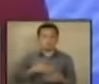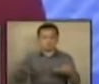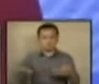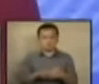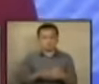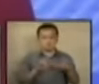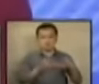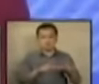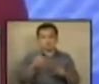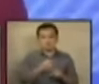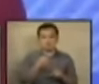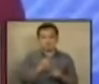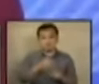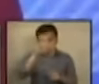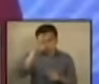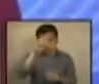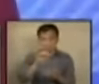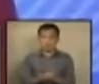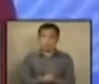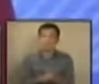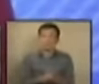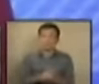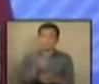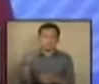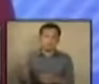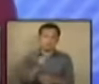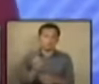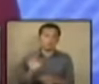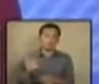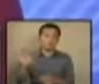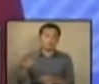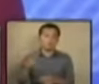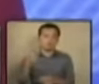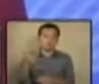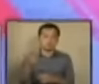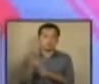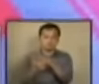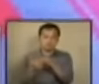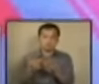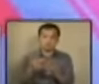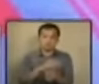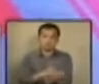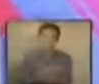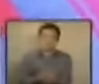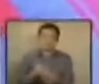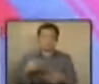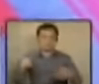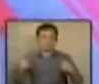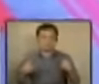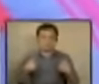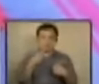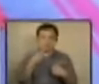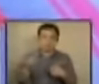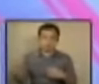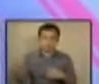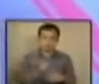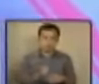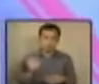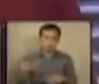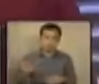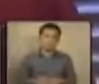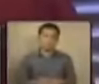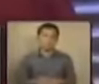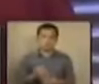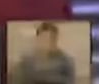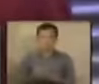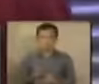kanyang bugbugerong mister at makuha na rin po yung kanyang tatlong mga anak na pawang mga minor de edad mapunta sa kanyang custody. Magandang